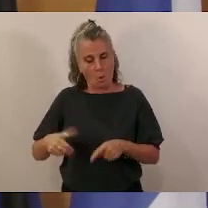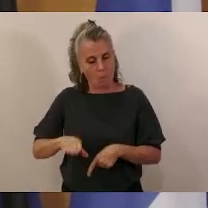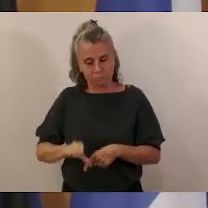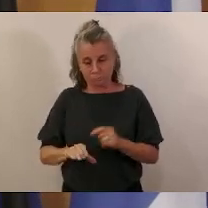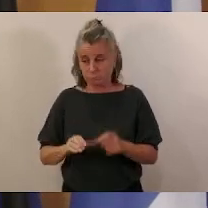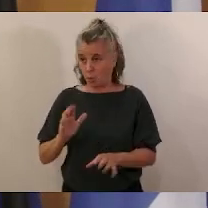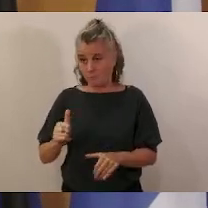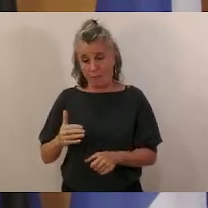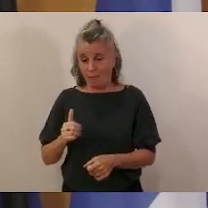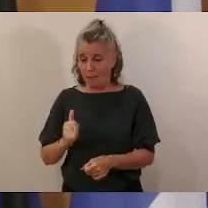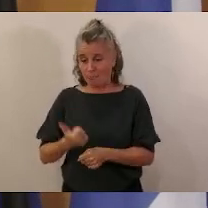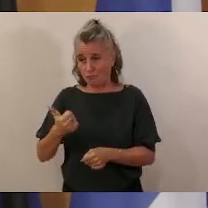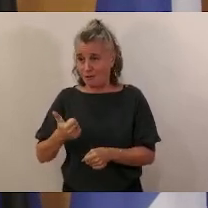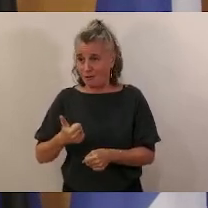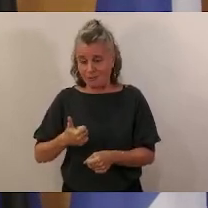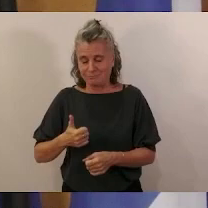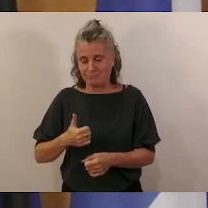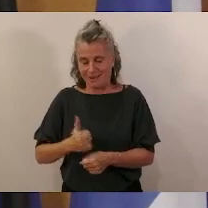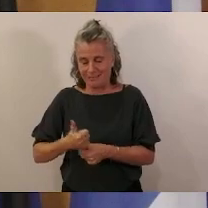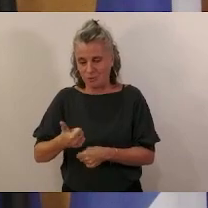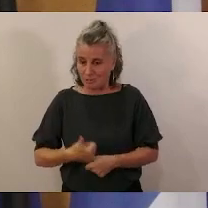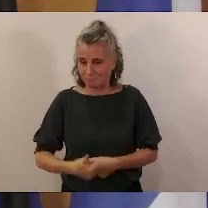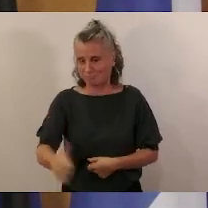pleine autonomie.